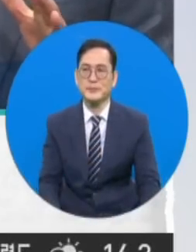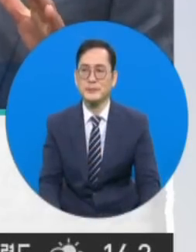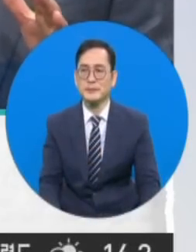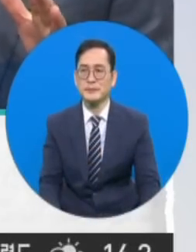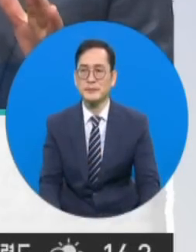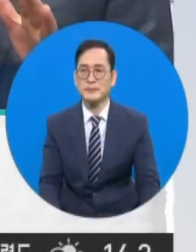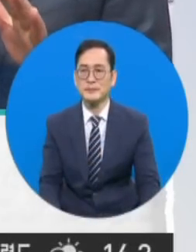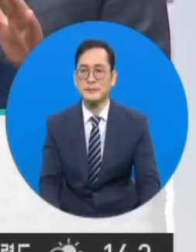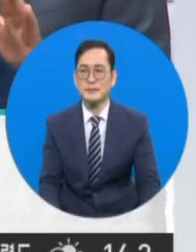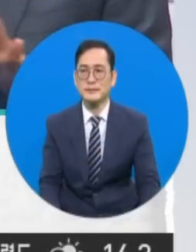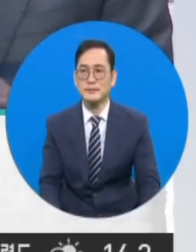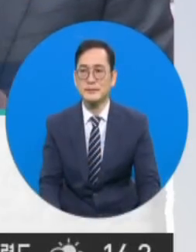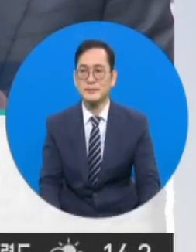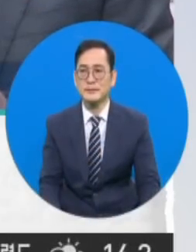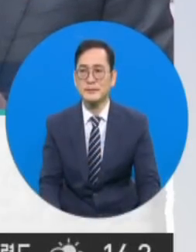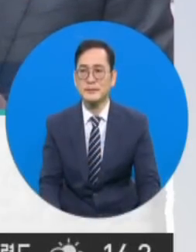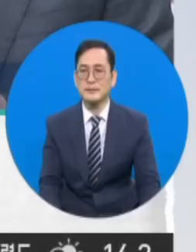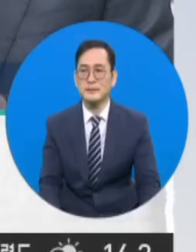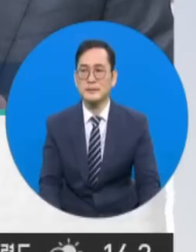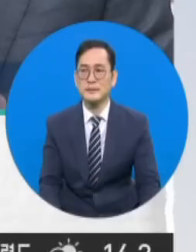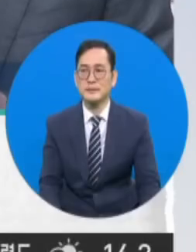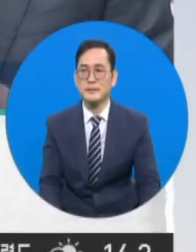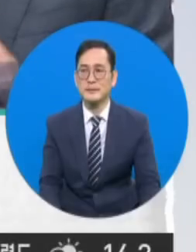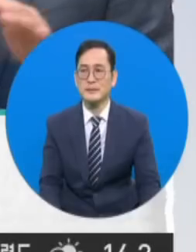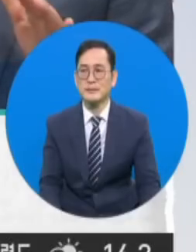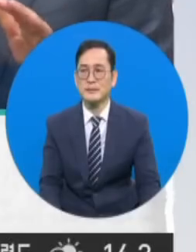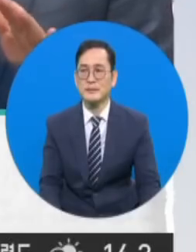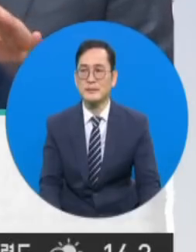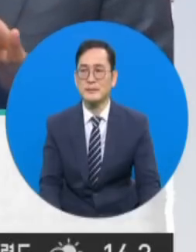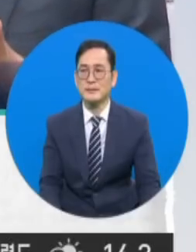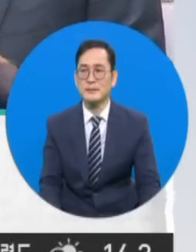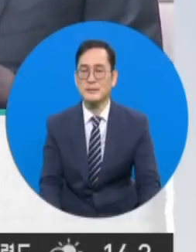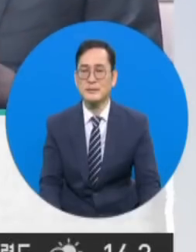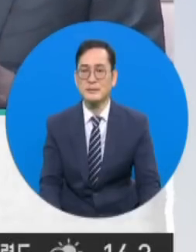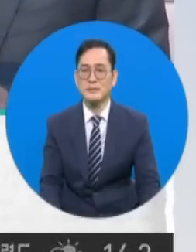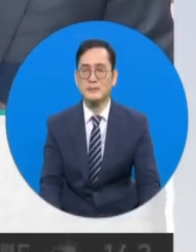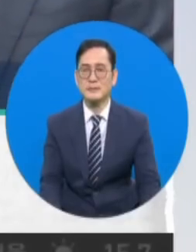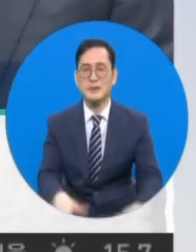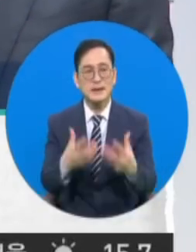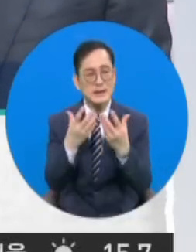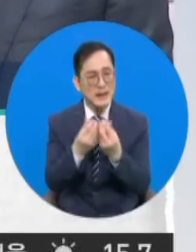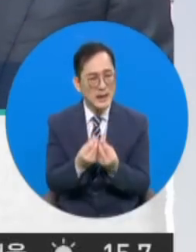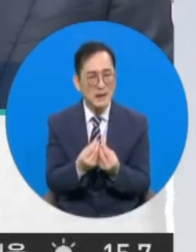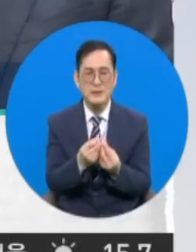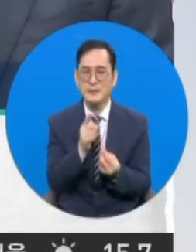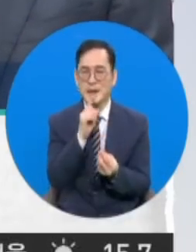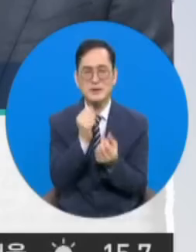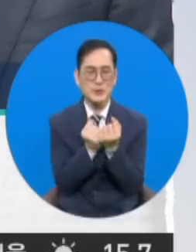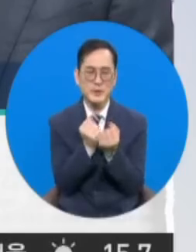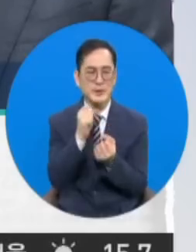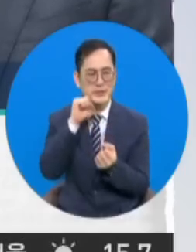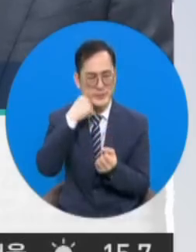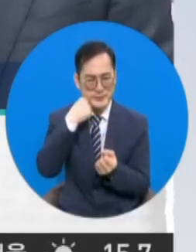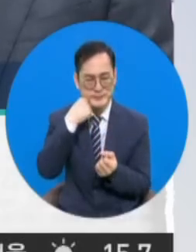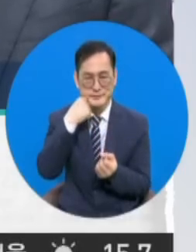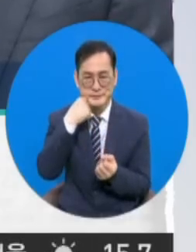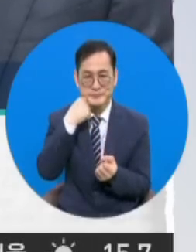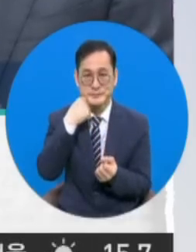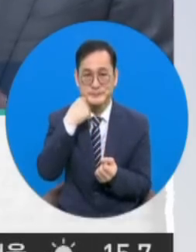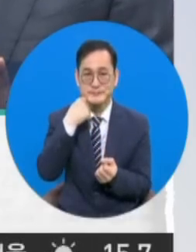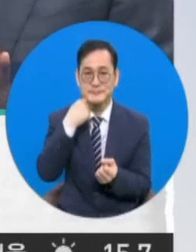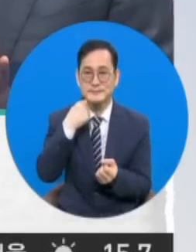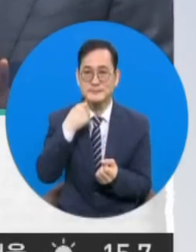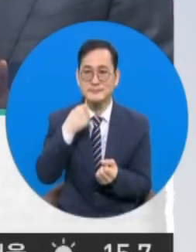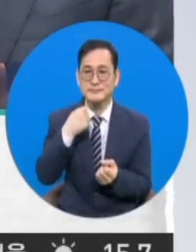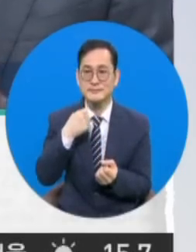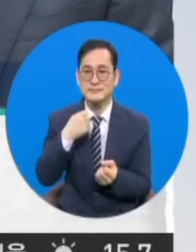구체적인 이야기가 여의도에서 많이 도는데요 그 이야기를 제가 확인된 이야기가 아니기 때문에 말씀을 드릴 수는 없고요 그래서